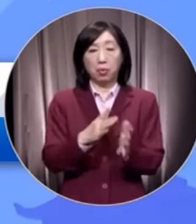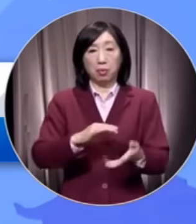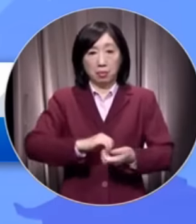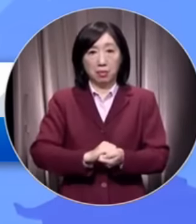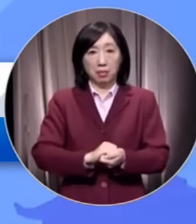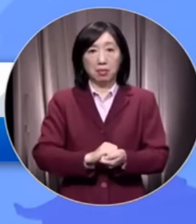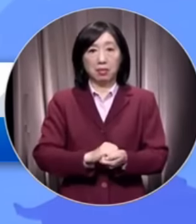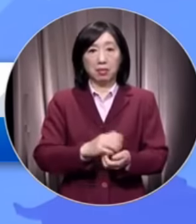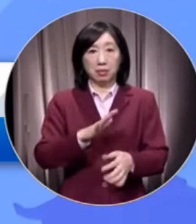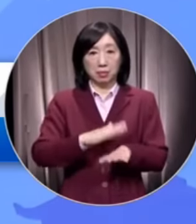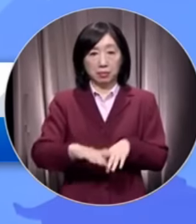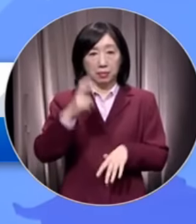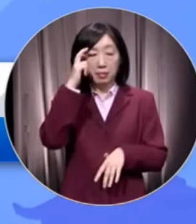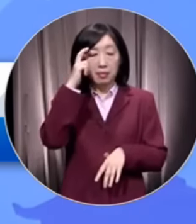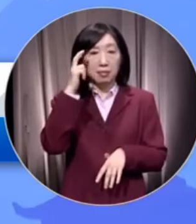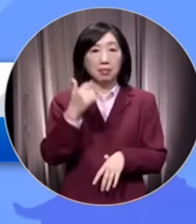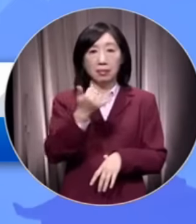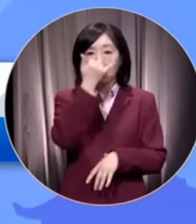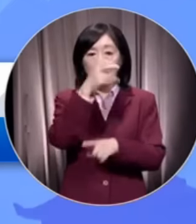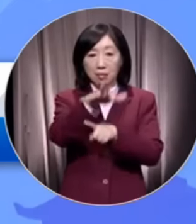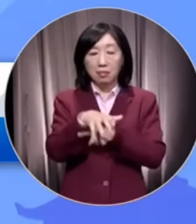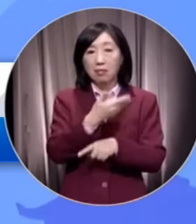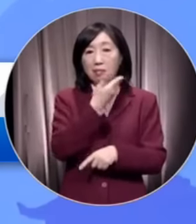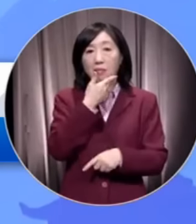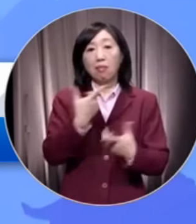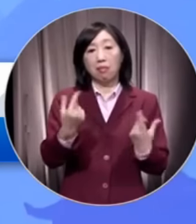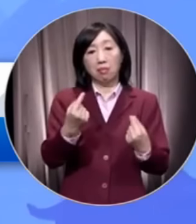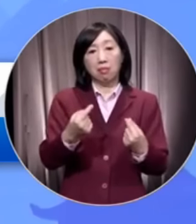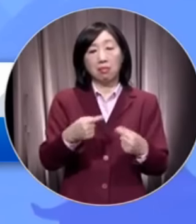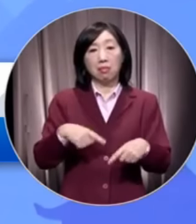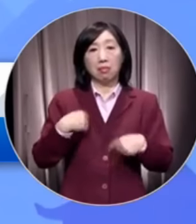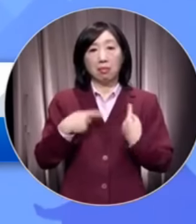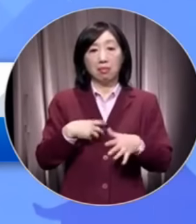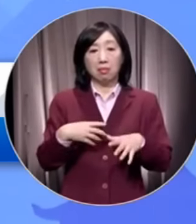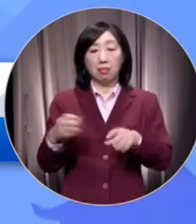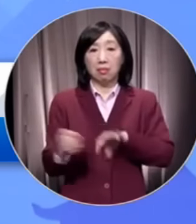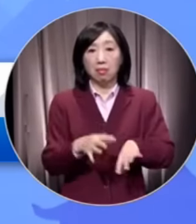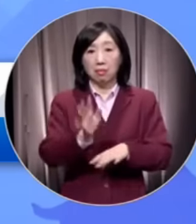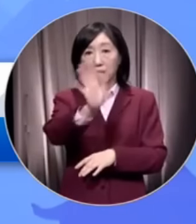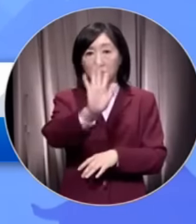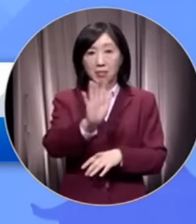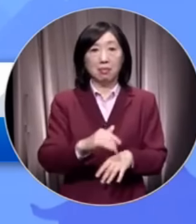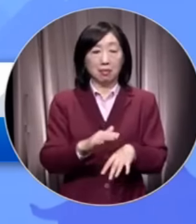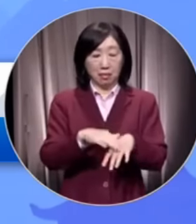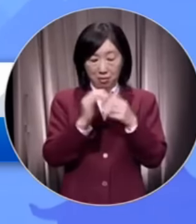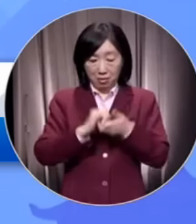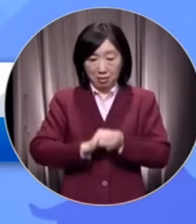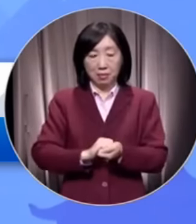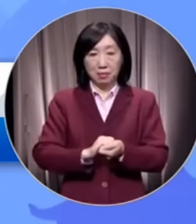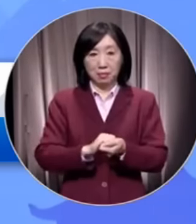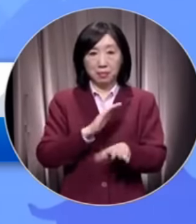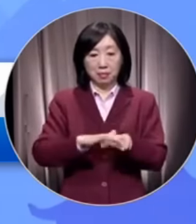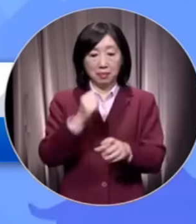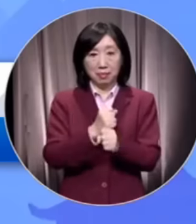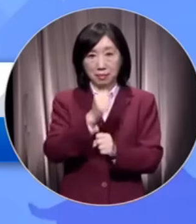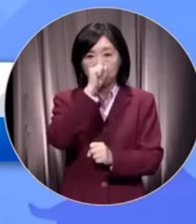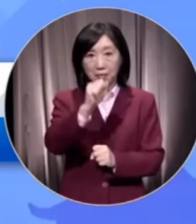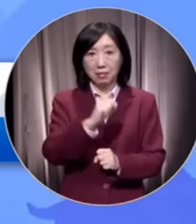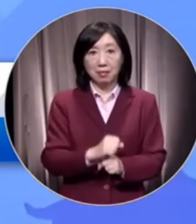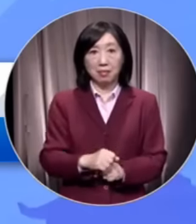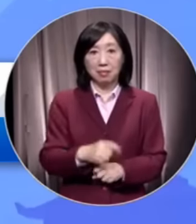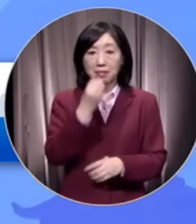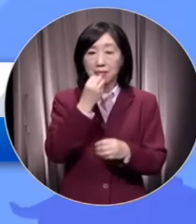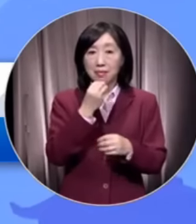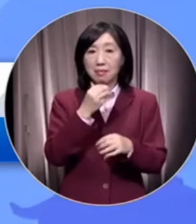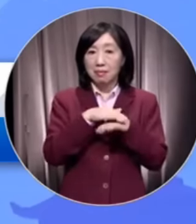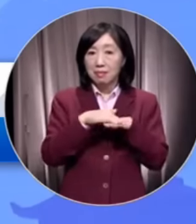对不会被牺牲。所以我的原则很简单，我们一定要做好食品安